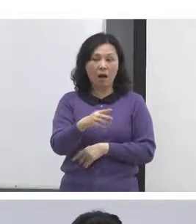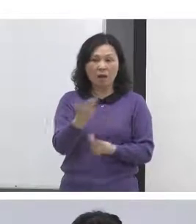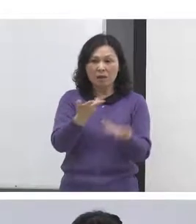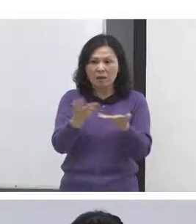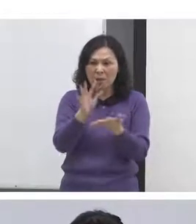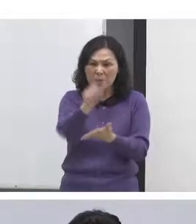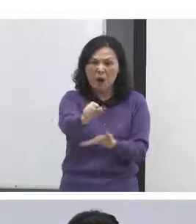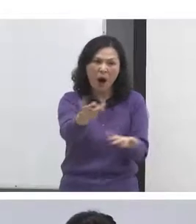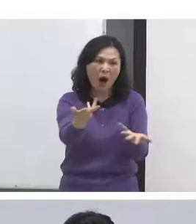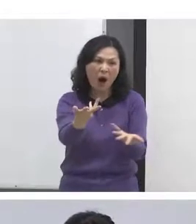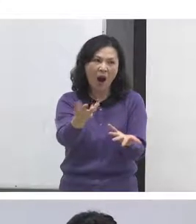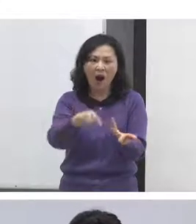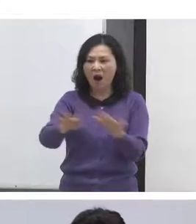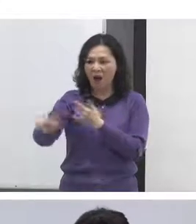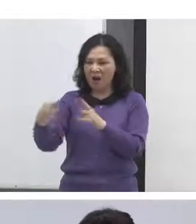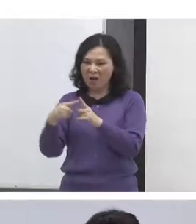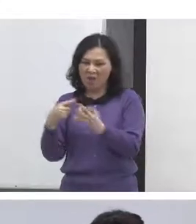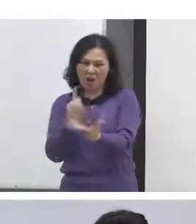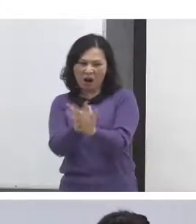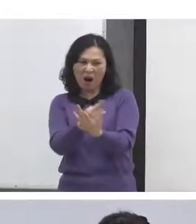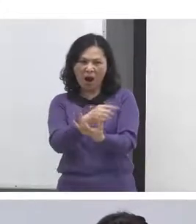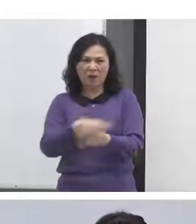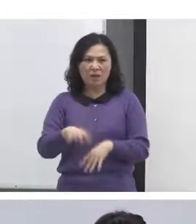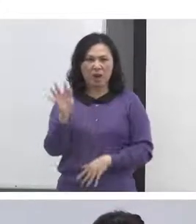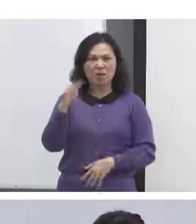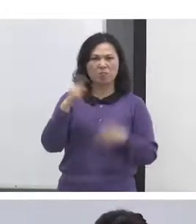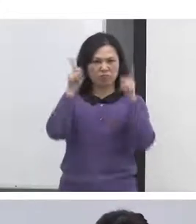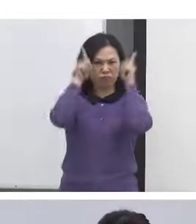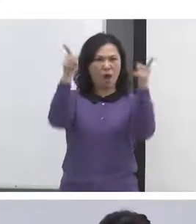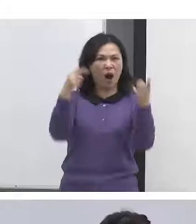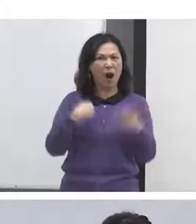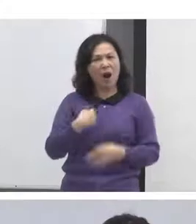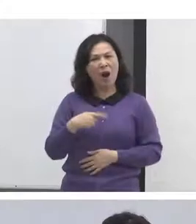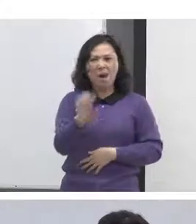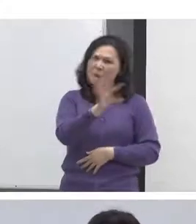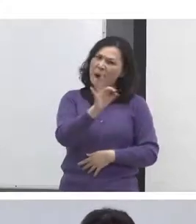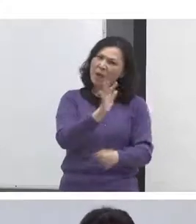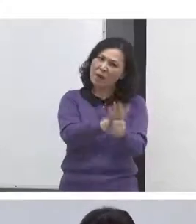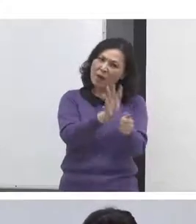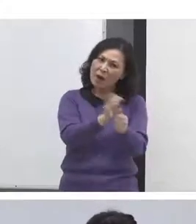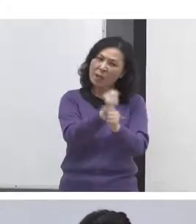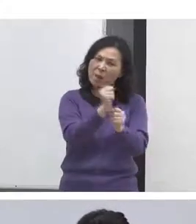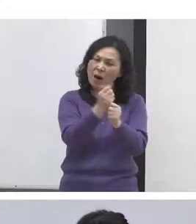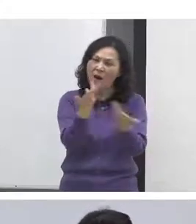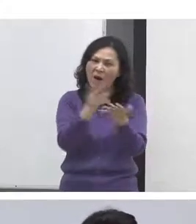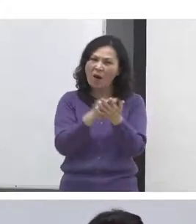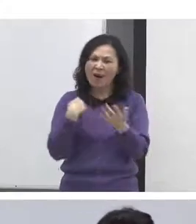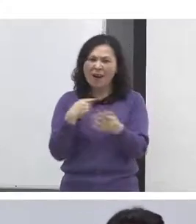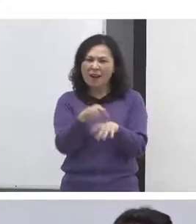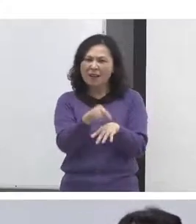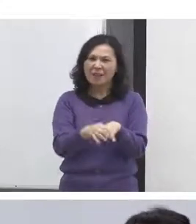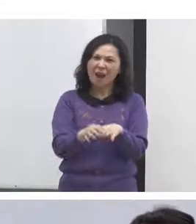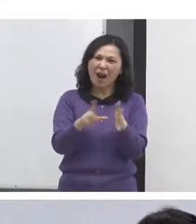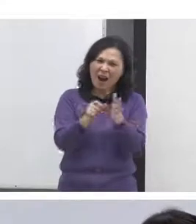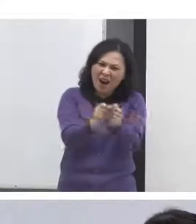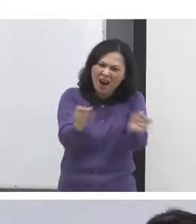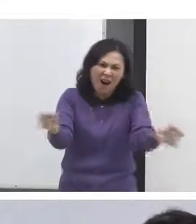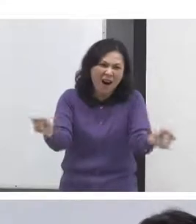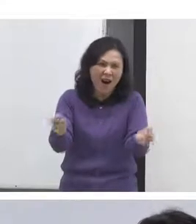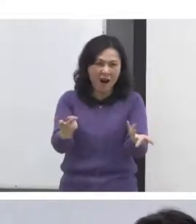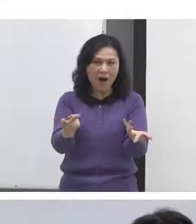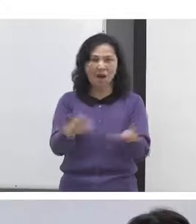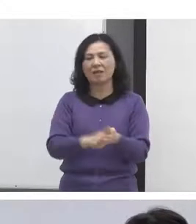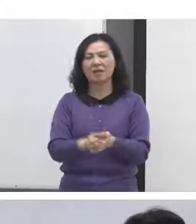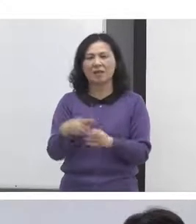人就很不爽嘛，就是我明明就是已经免费在帮你做这些事情，你还要叫我粘着度高，对不对？好，还要做这些事